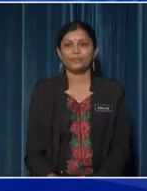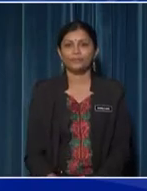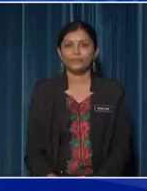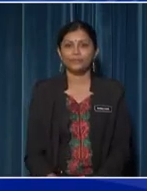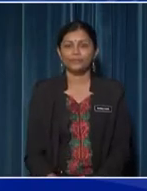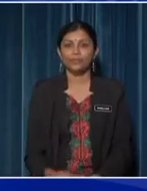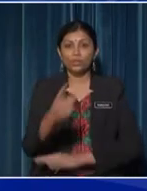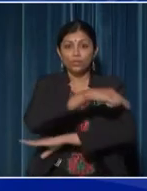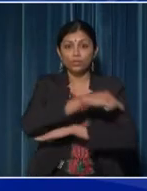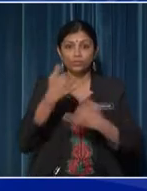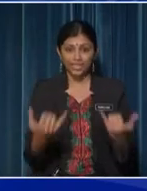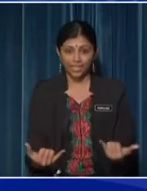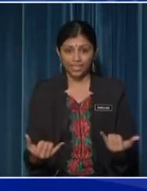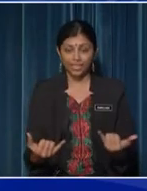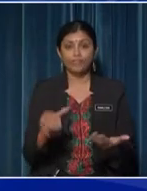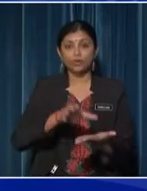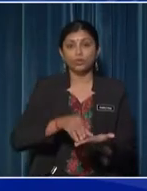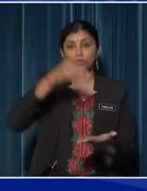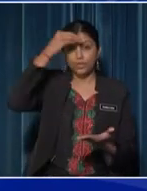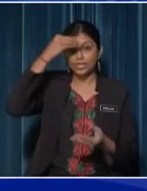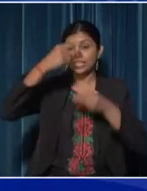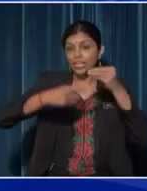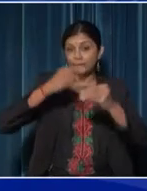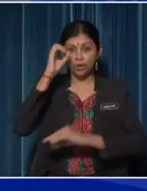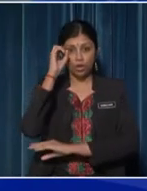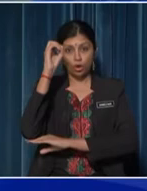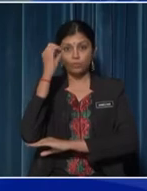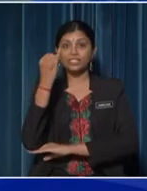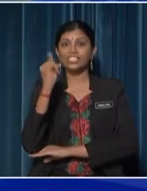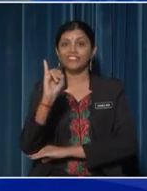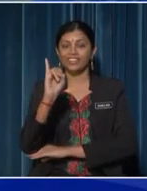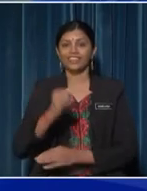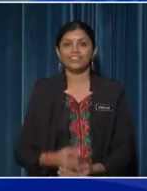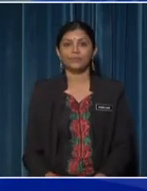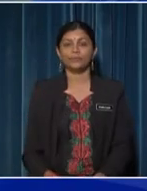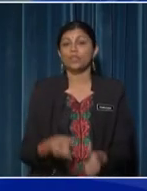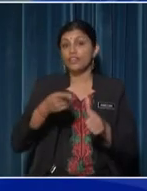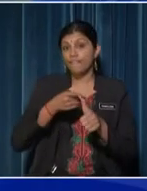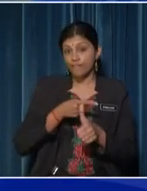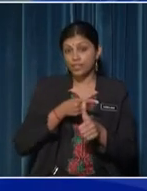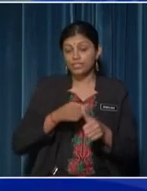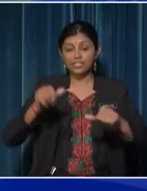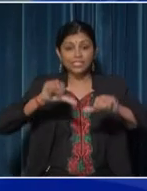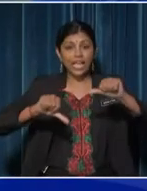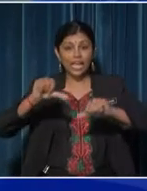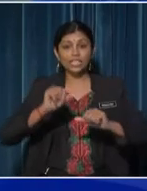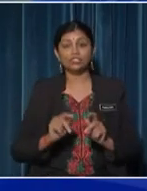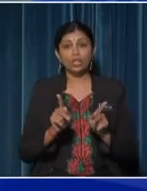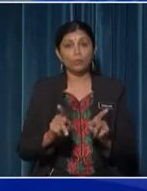Hari ini, kita akan belajar mengenai pengetahuan Ini adalah seseorang proses proses pertama